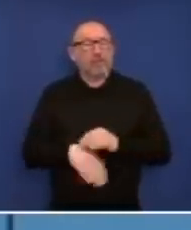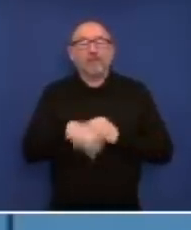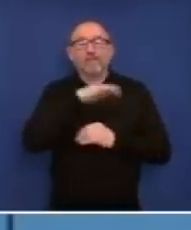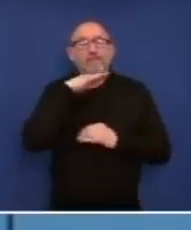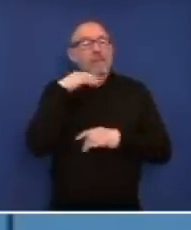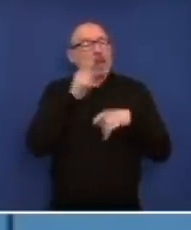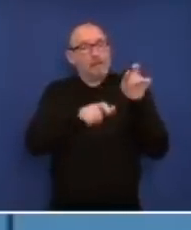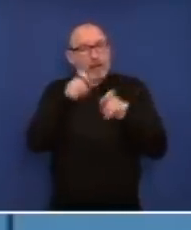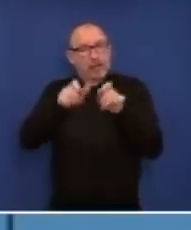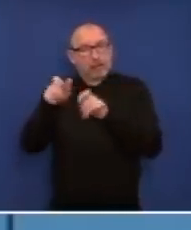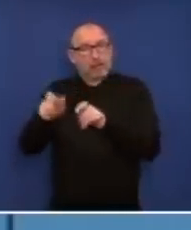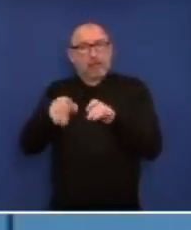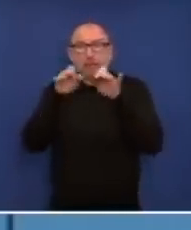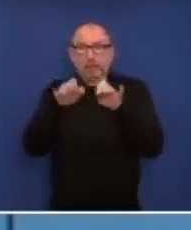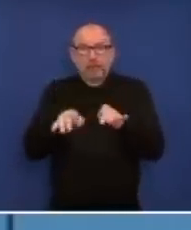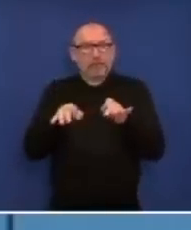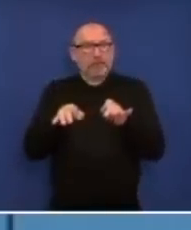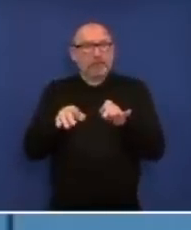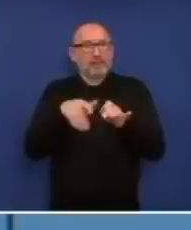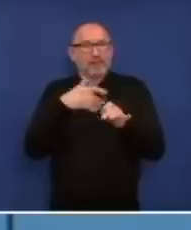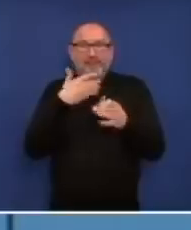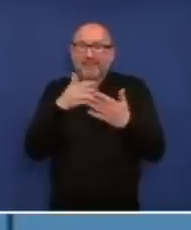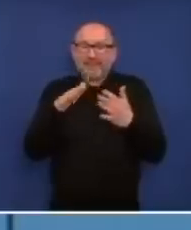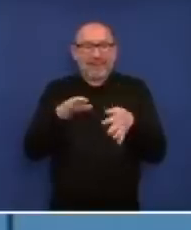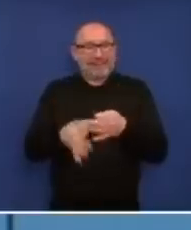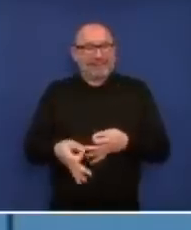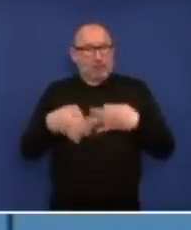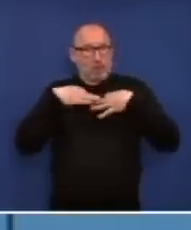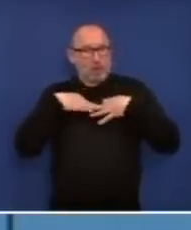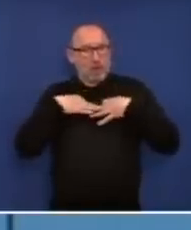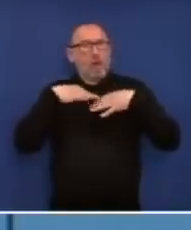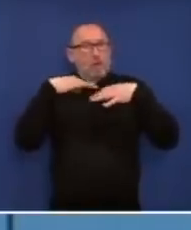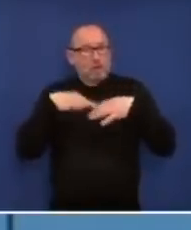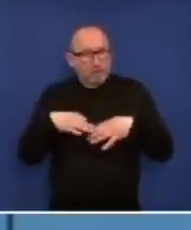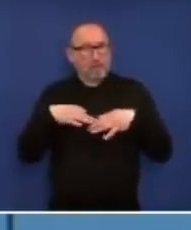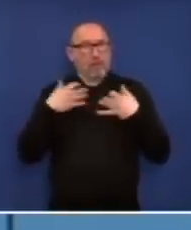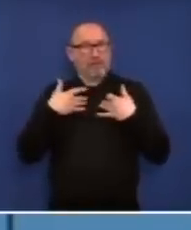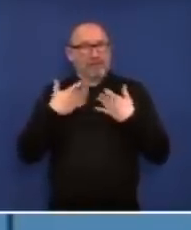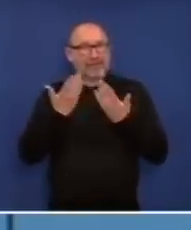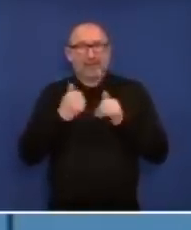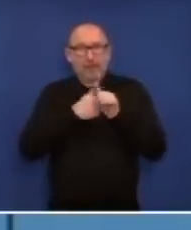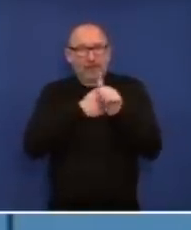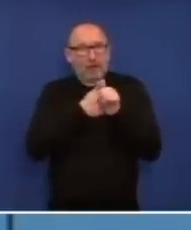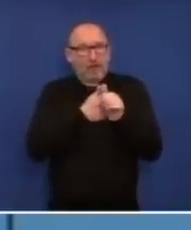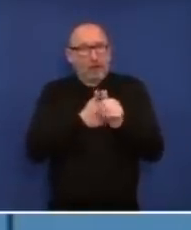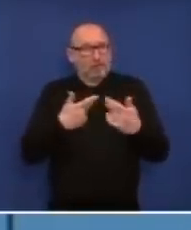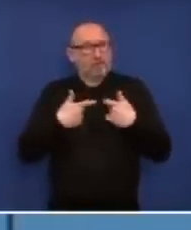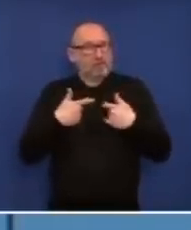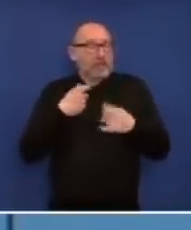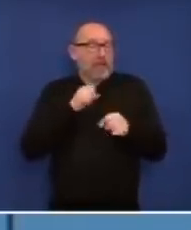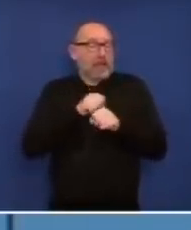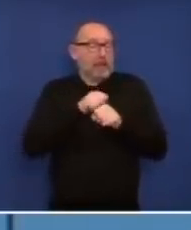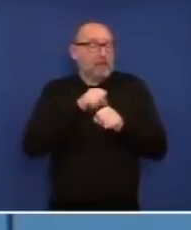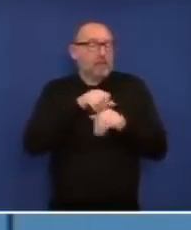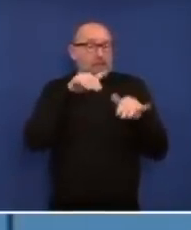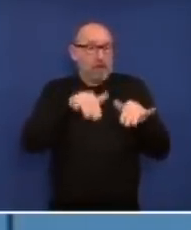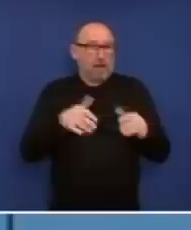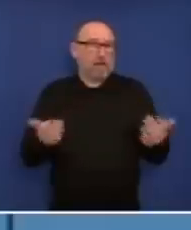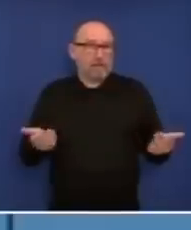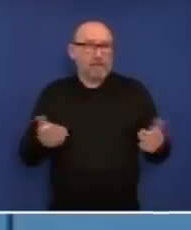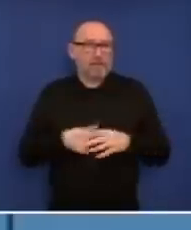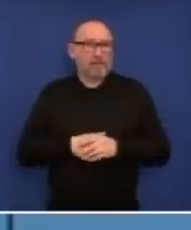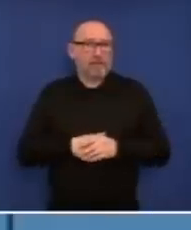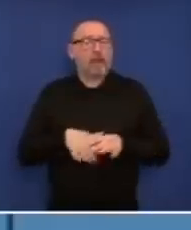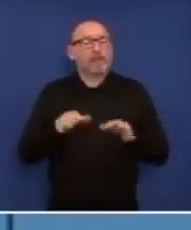die auch nachträglich natürlich noch mit den Folgen von Corona zu kämpfen haben. Nichtsdestotrotz ist es uns mit diesen